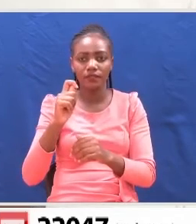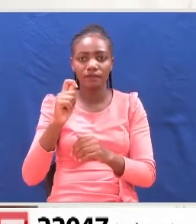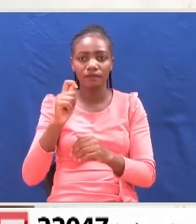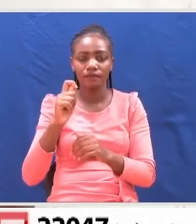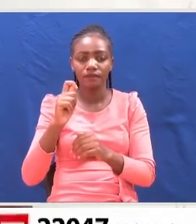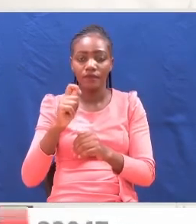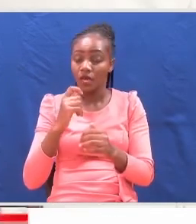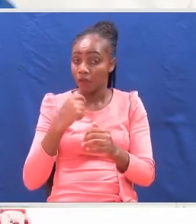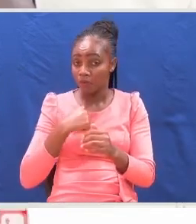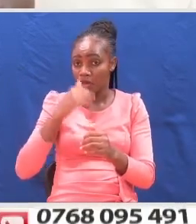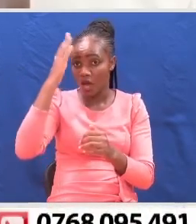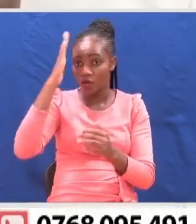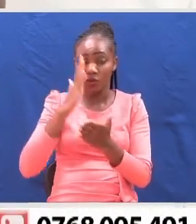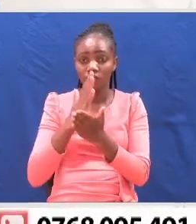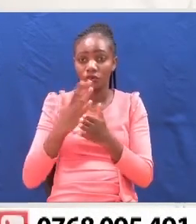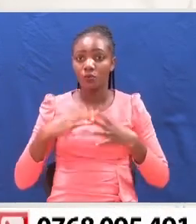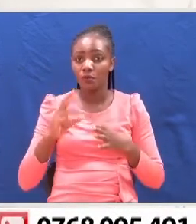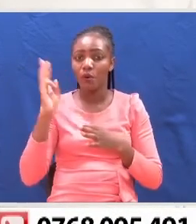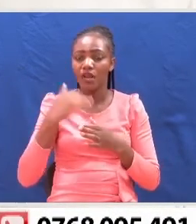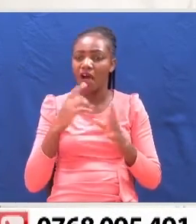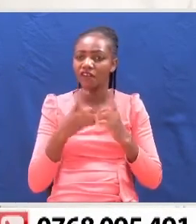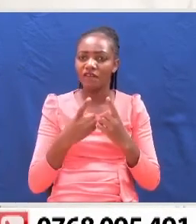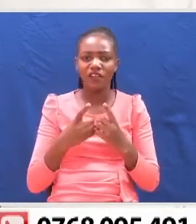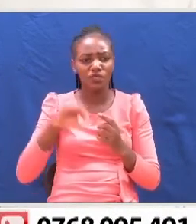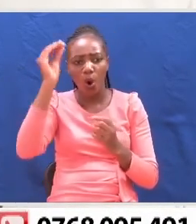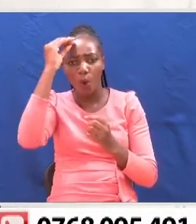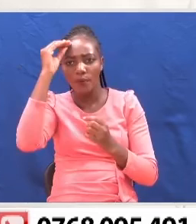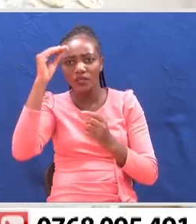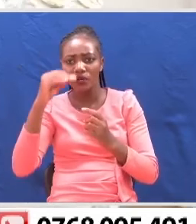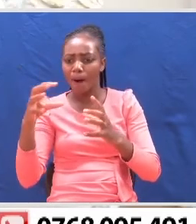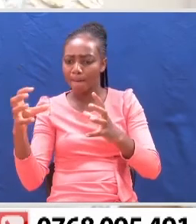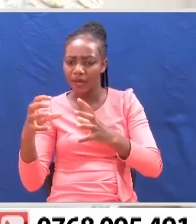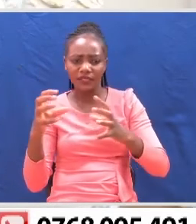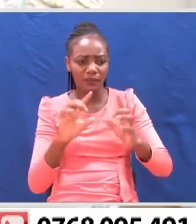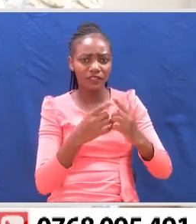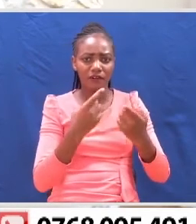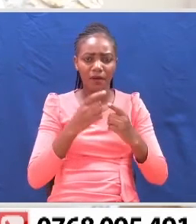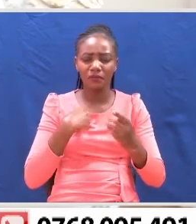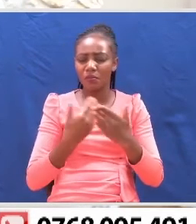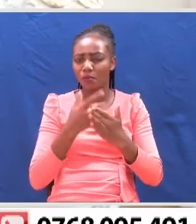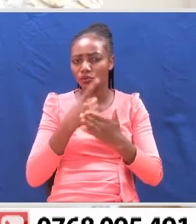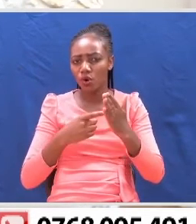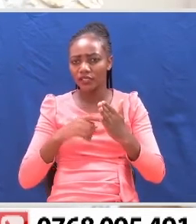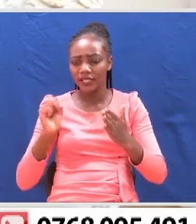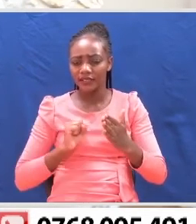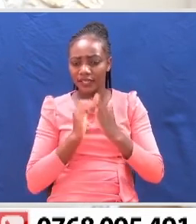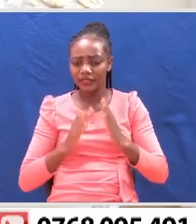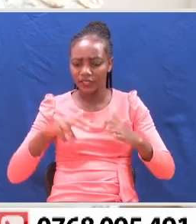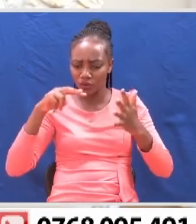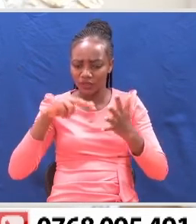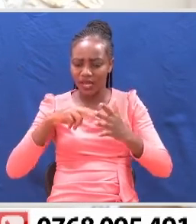kwamba watu watakuwa na pengine mielekeo mbalimbali, lakini tusimame kama kitu kimoja pamoja. Kwa wakati huu ambao